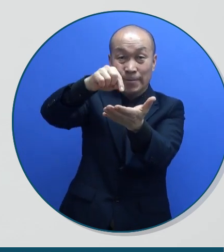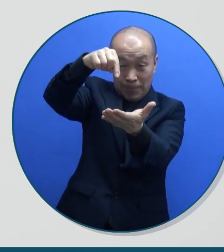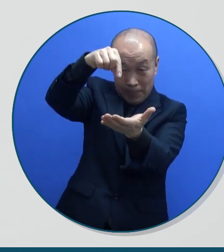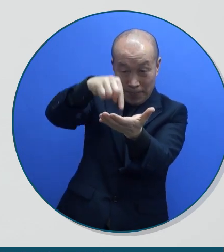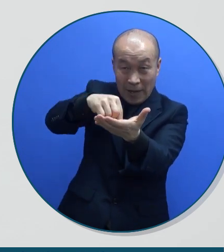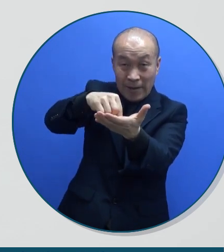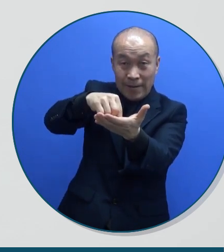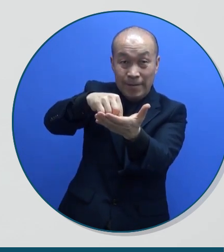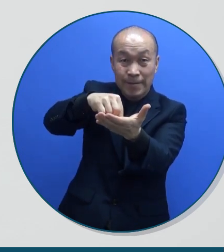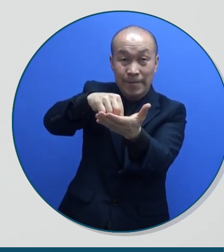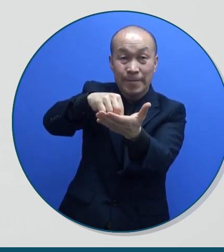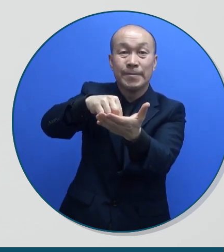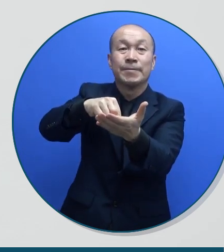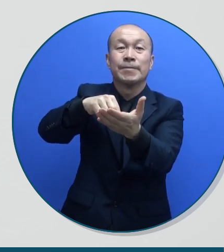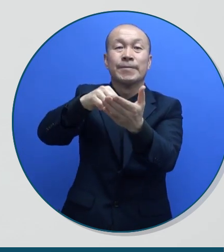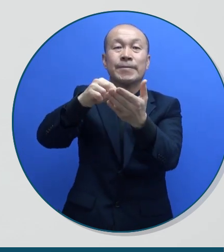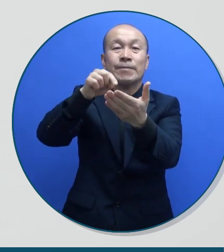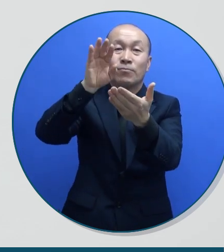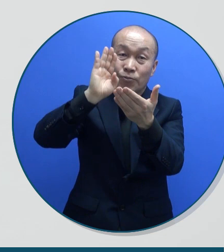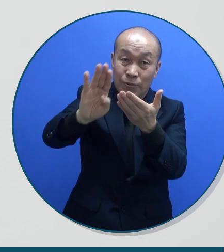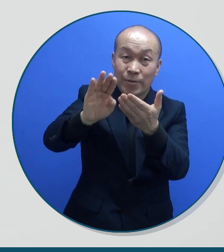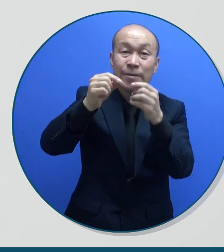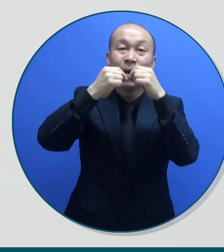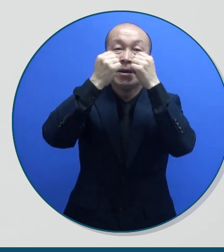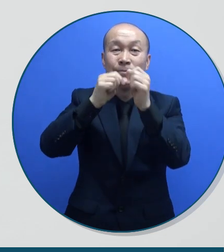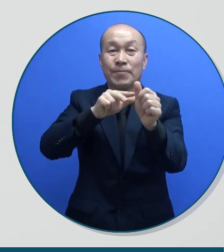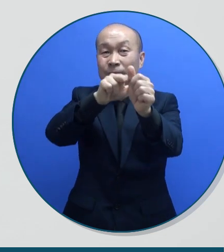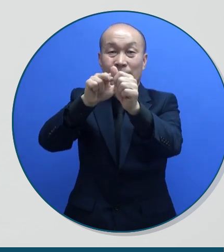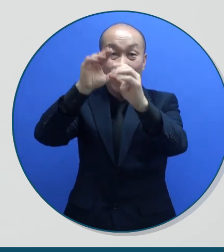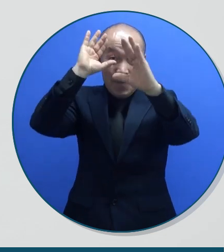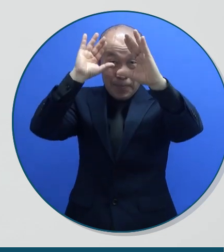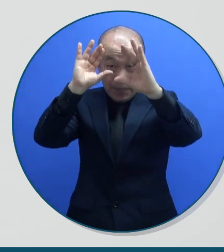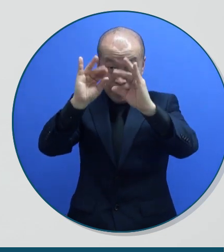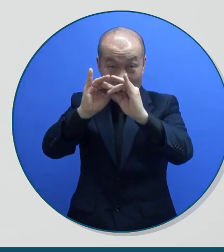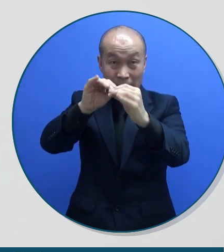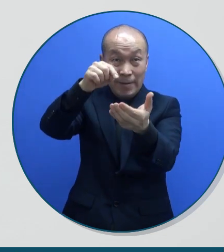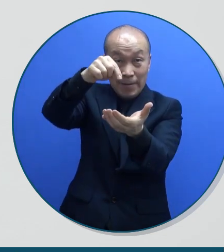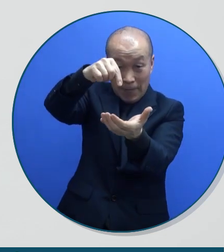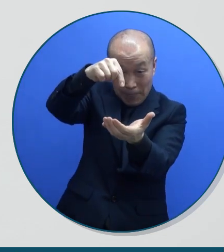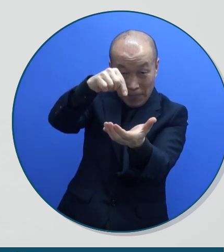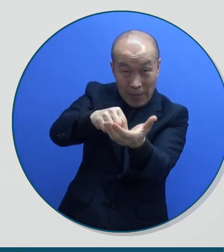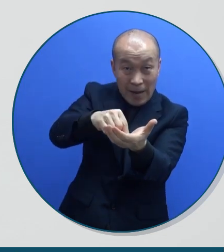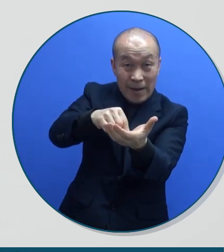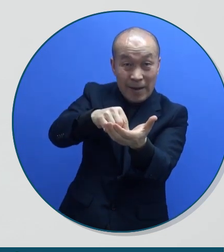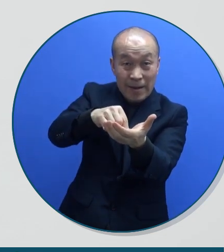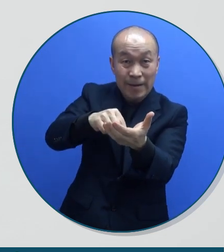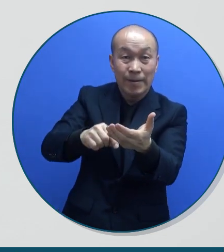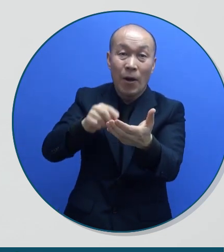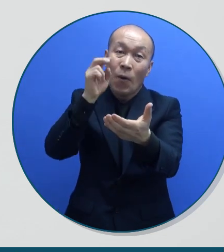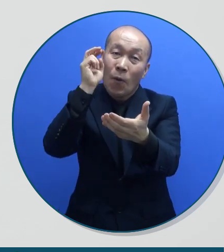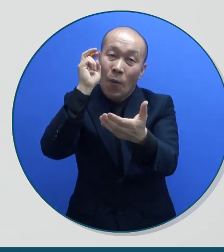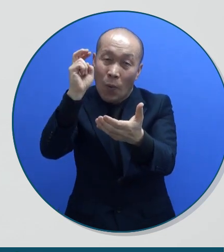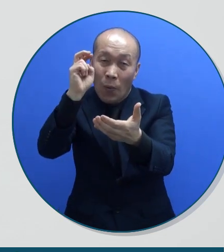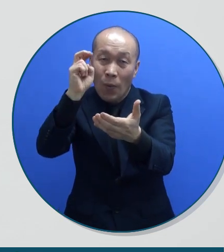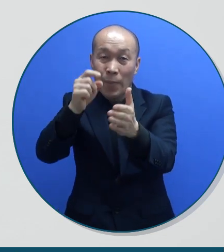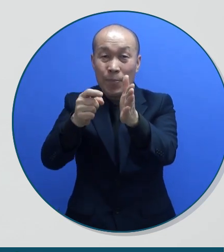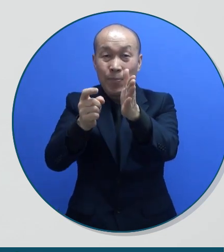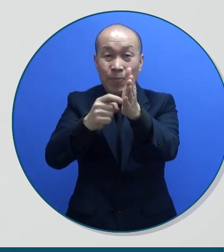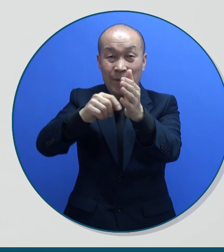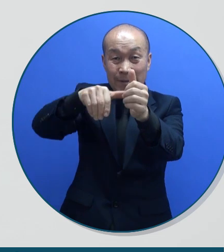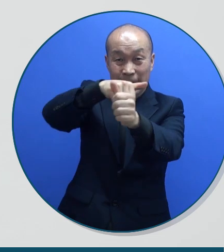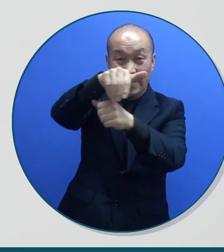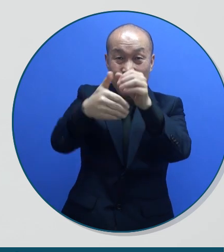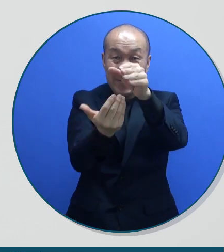클릭해 주세요. 그 후 개인정보 동의하기를 클릭합니다. 그리고 혹시 모를 긴급